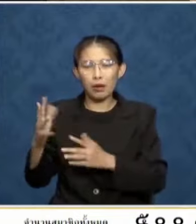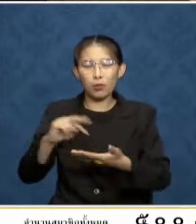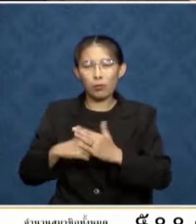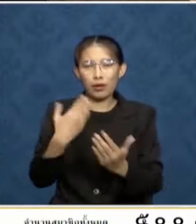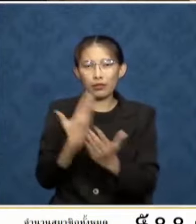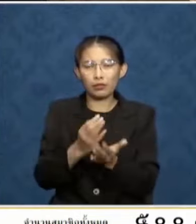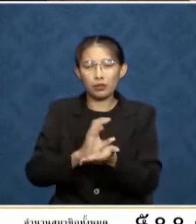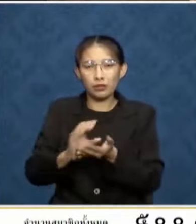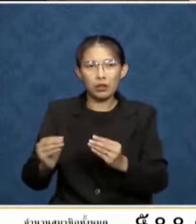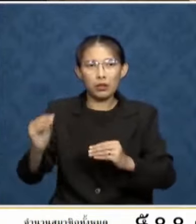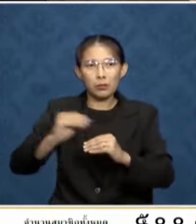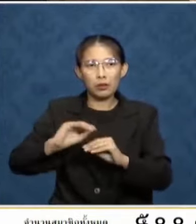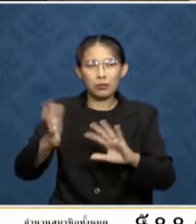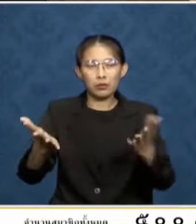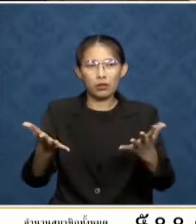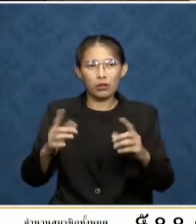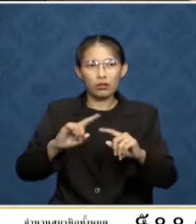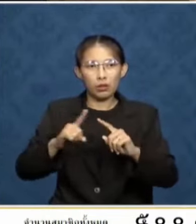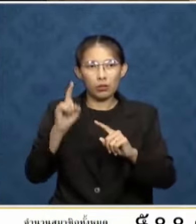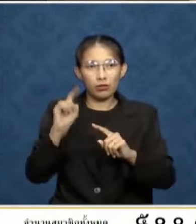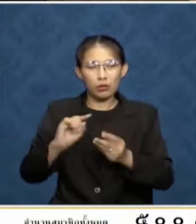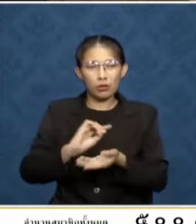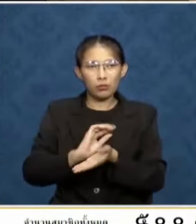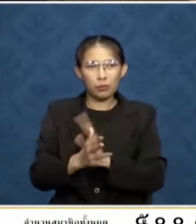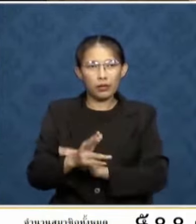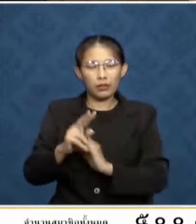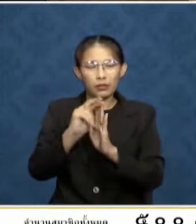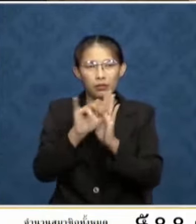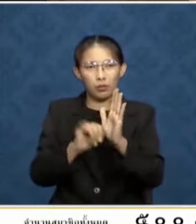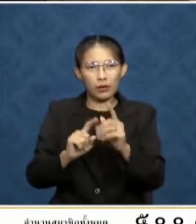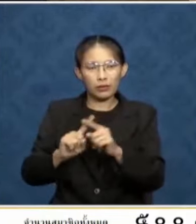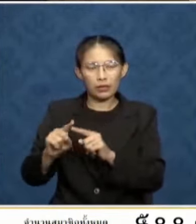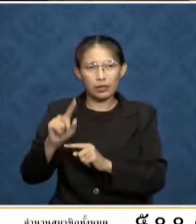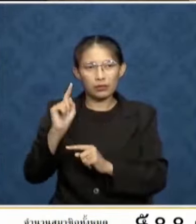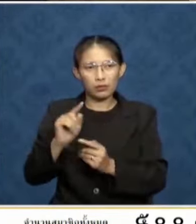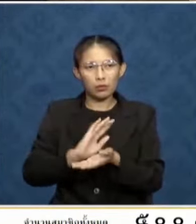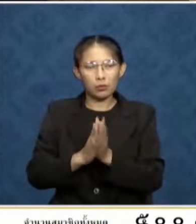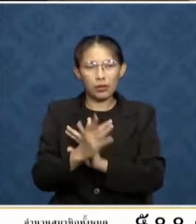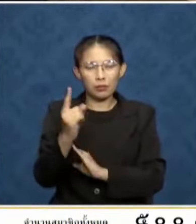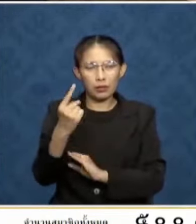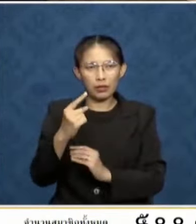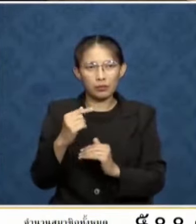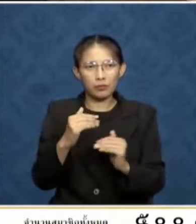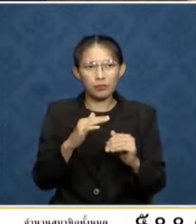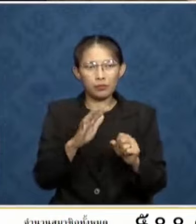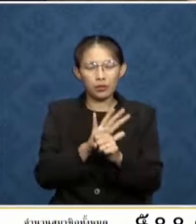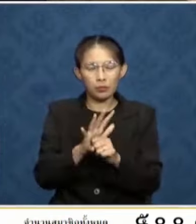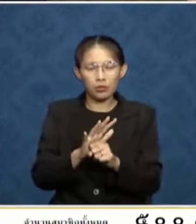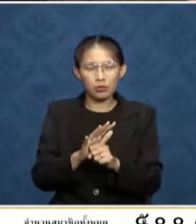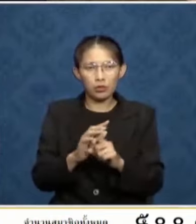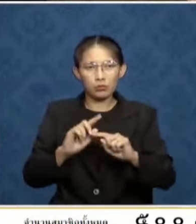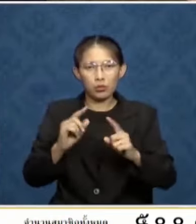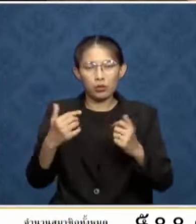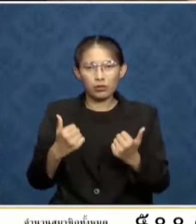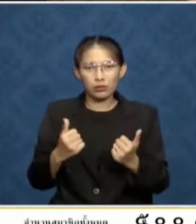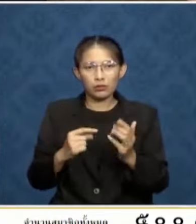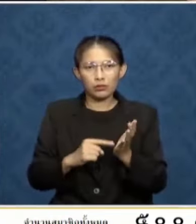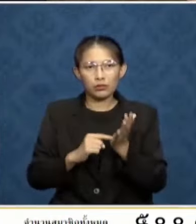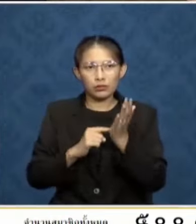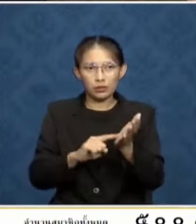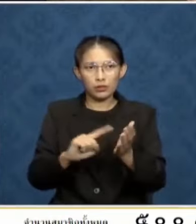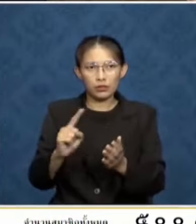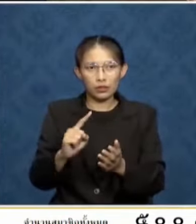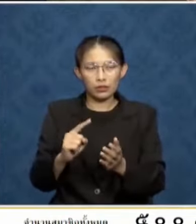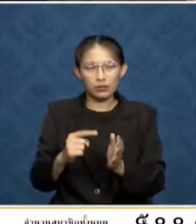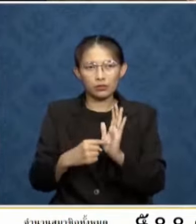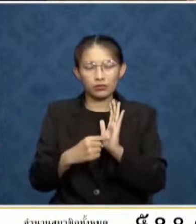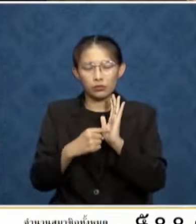ิมเลยกยแปร น้เคบาย จัดสง้ประมาใหหมอสมนอกจากตัอยางทผมได้เสนยวก่อนนนี้โดน กอง